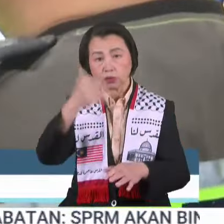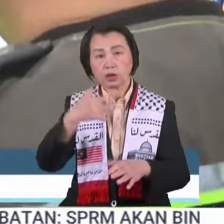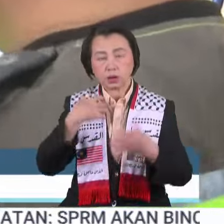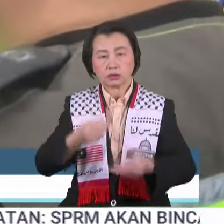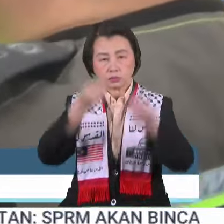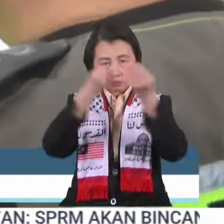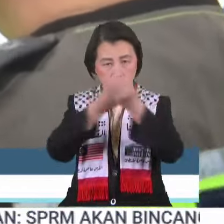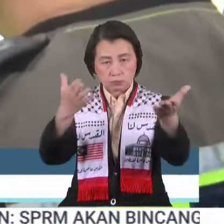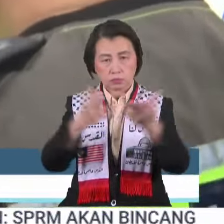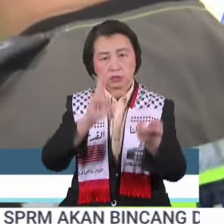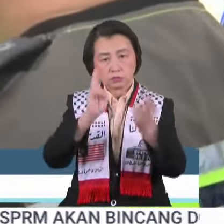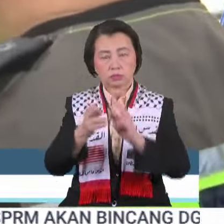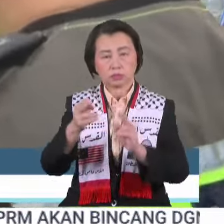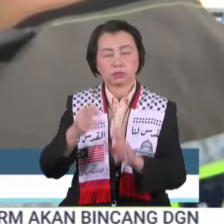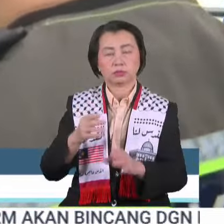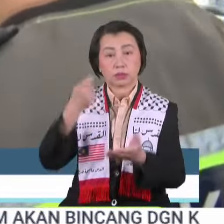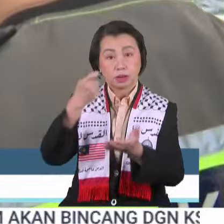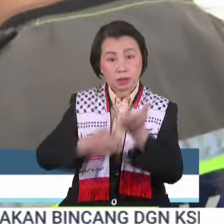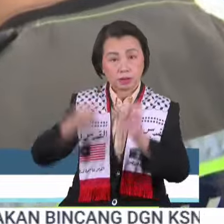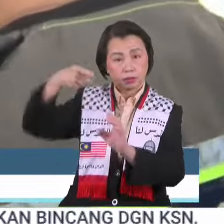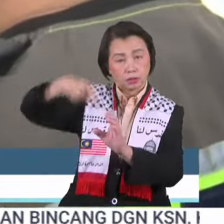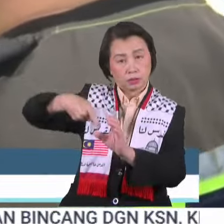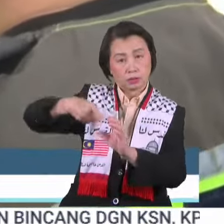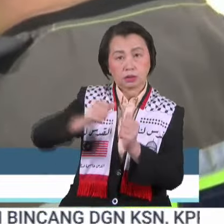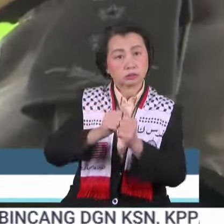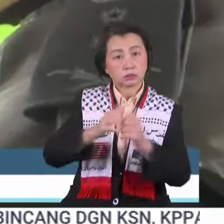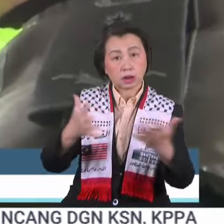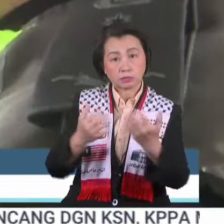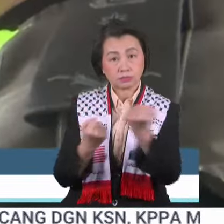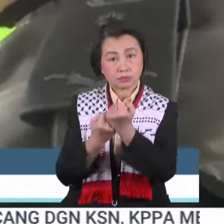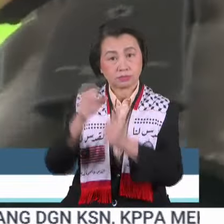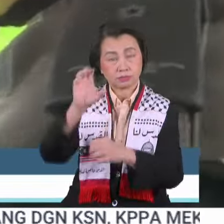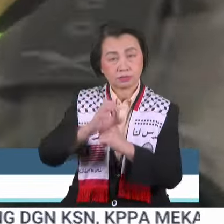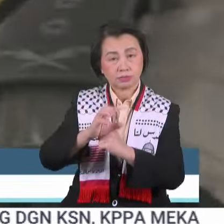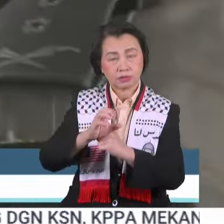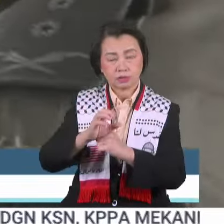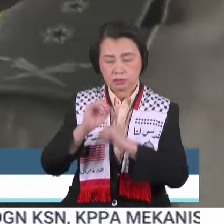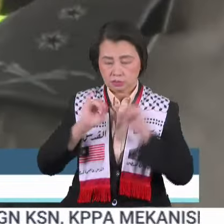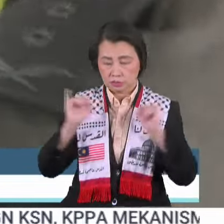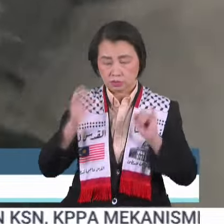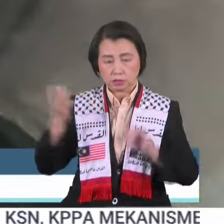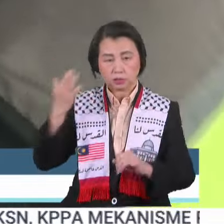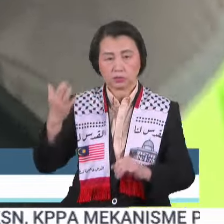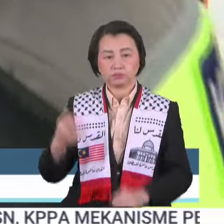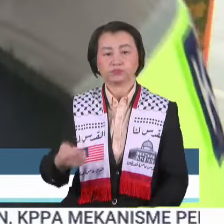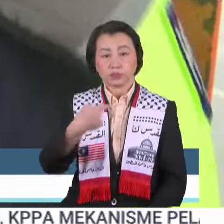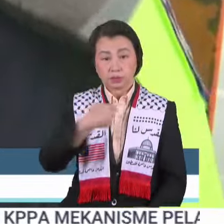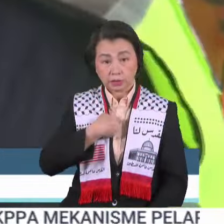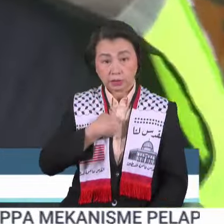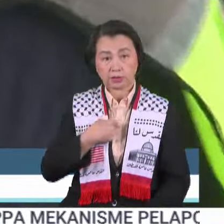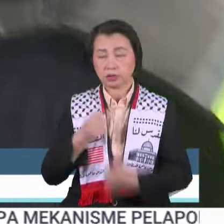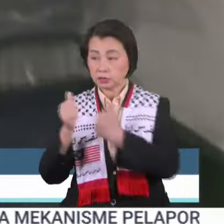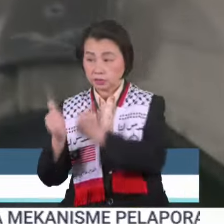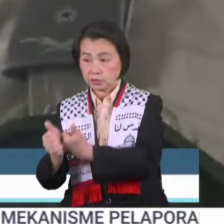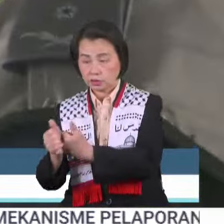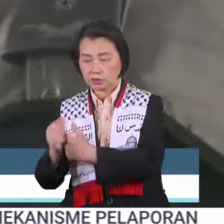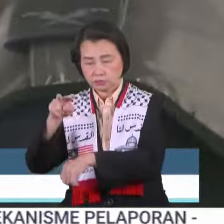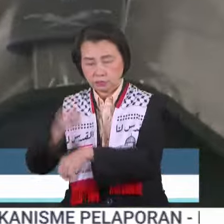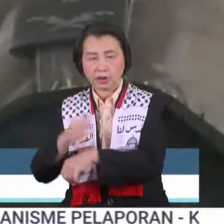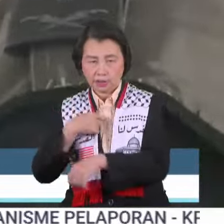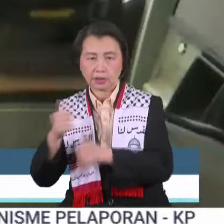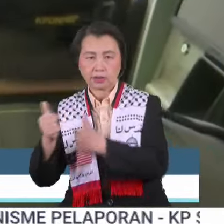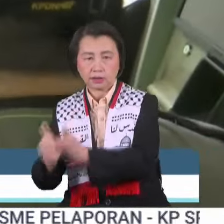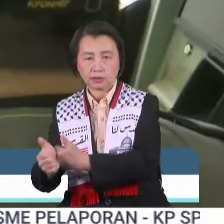pengumuman mengenai perubahan harga diesel tanpa subsidi Isnin lalu. Saya berkesempatan mengikuti pemantauan